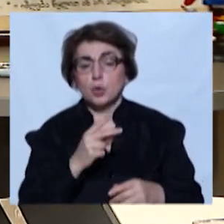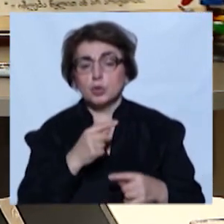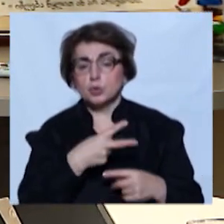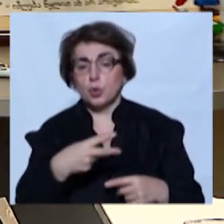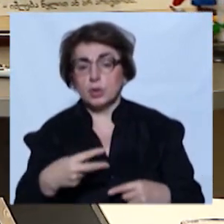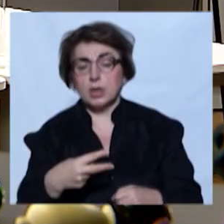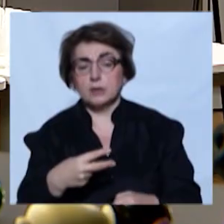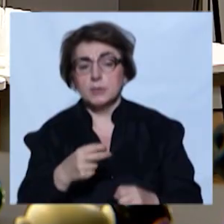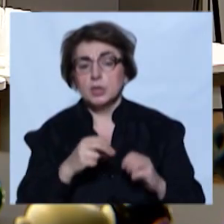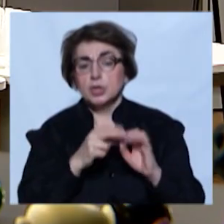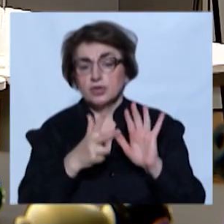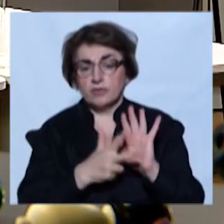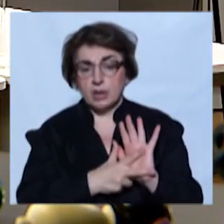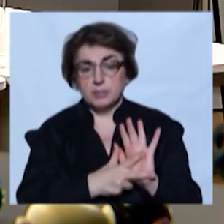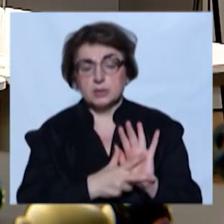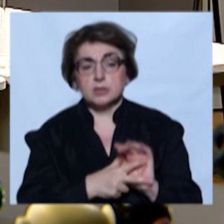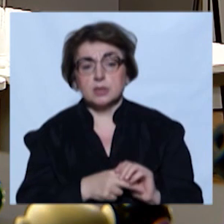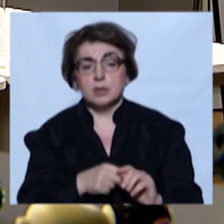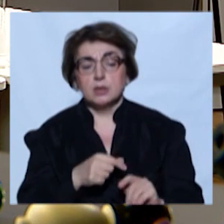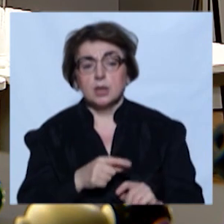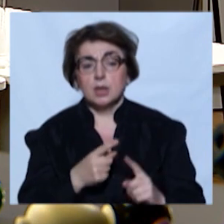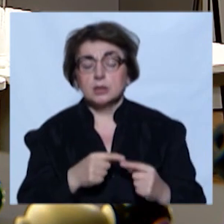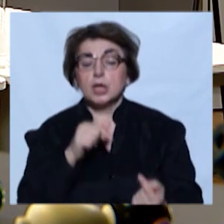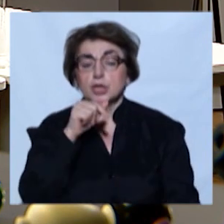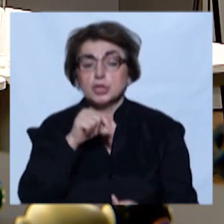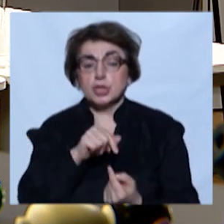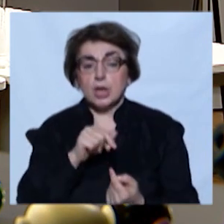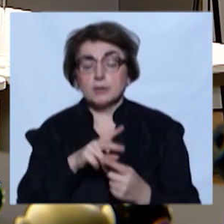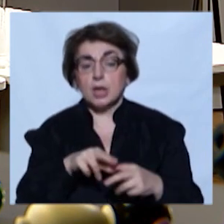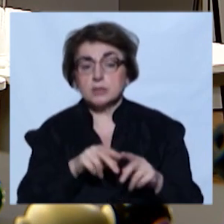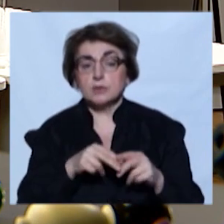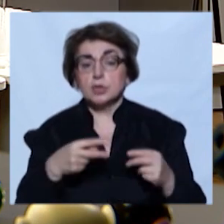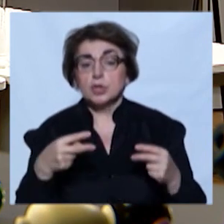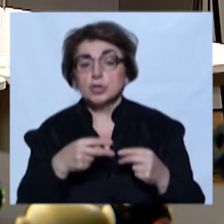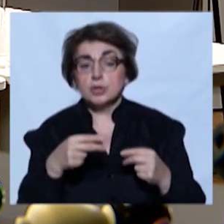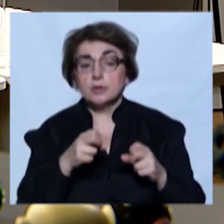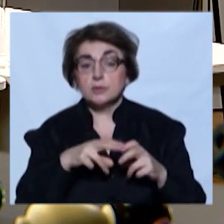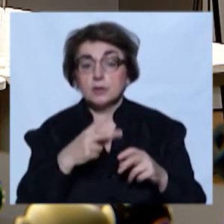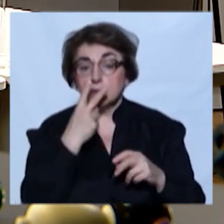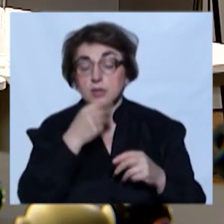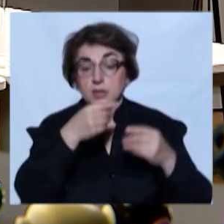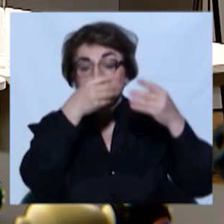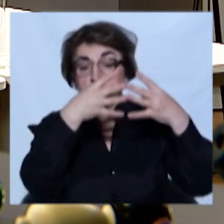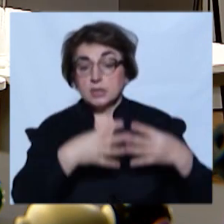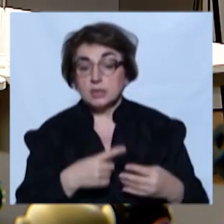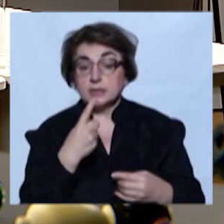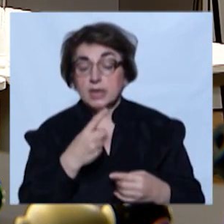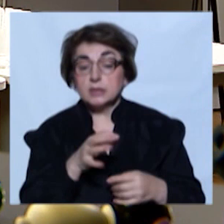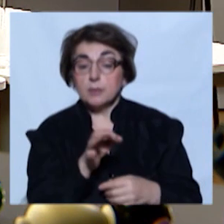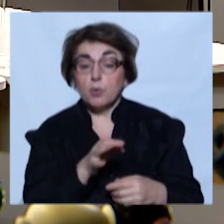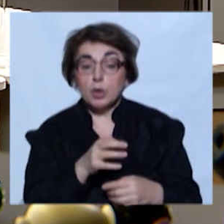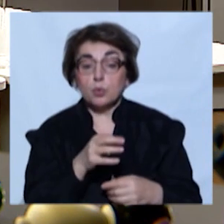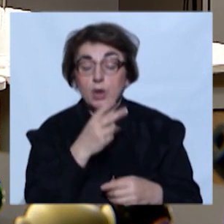ტოლია 18-ის და შესადარებლად მინდა ეხლა ცხიმის ერთი მოლეკულა